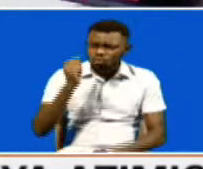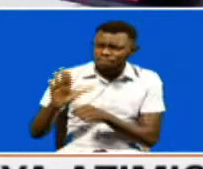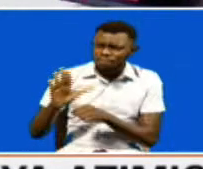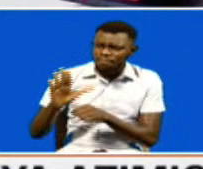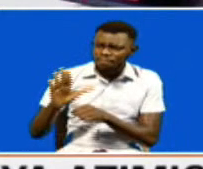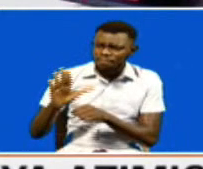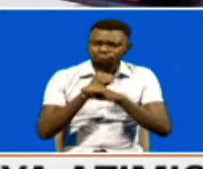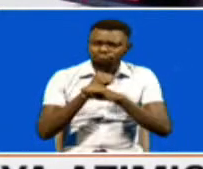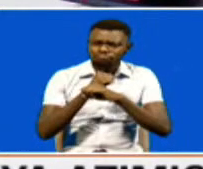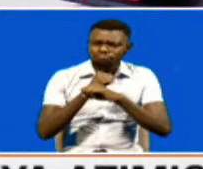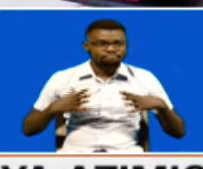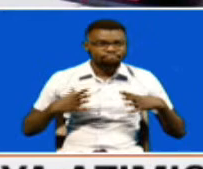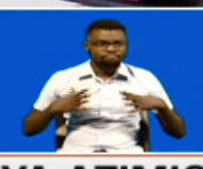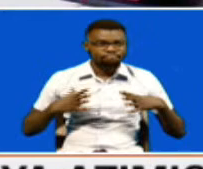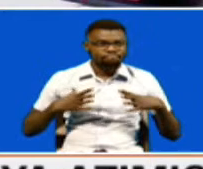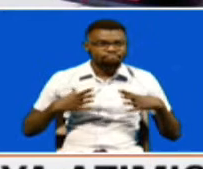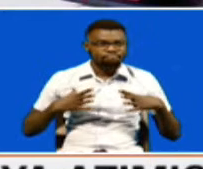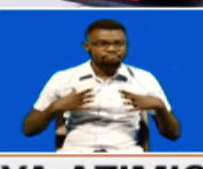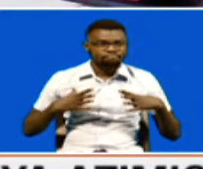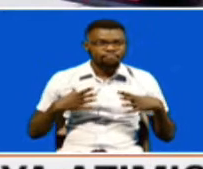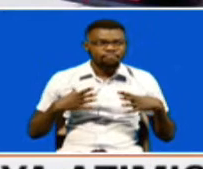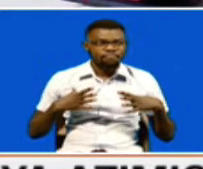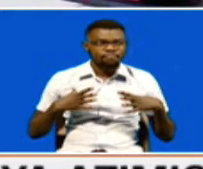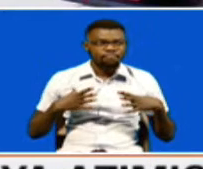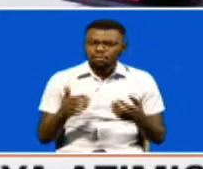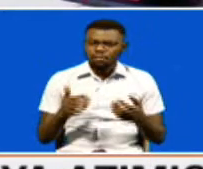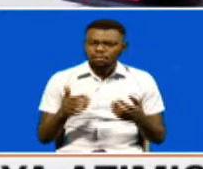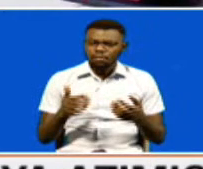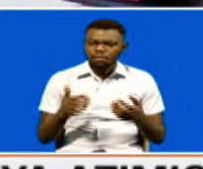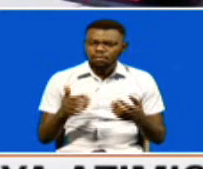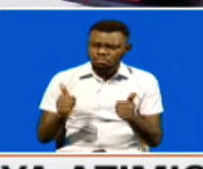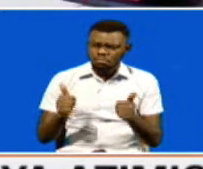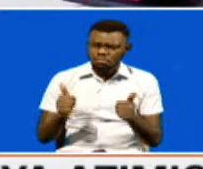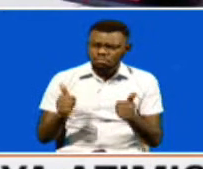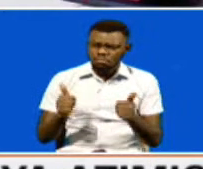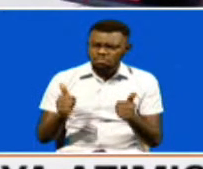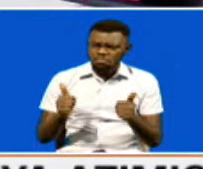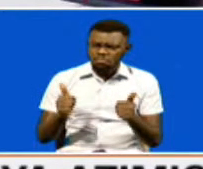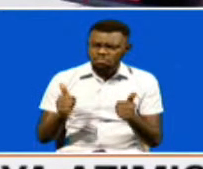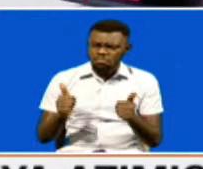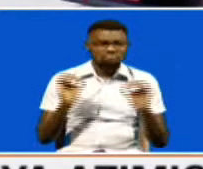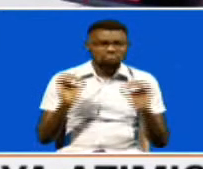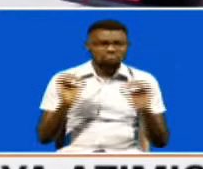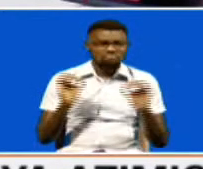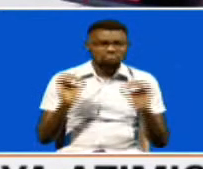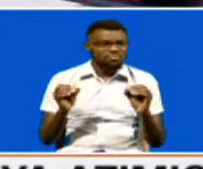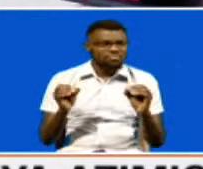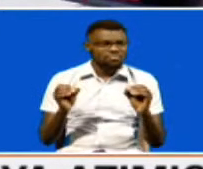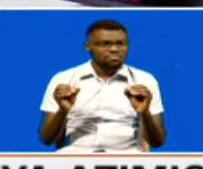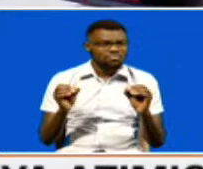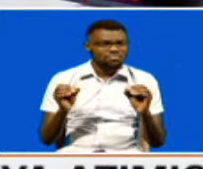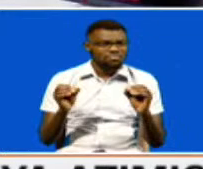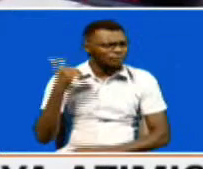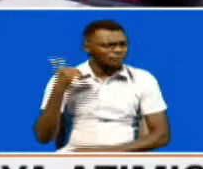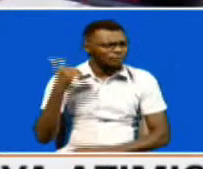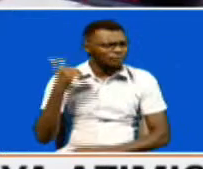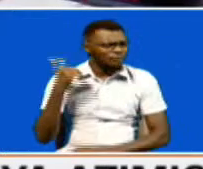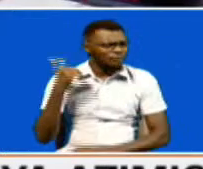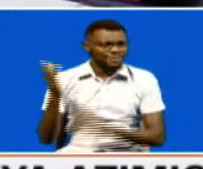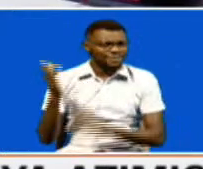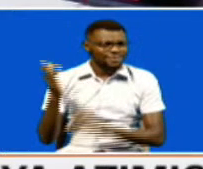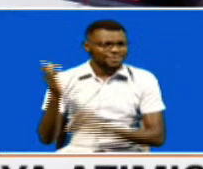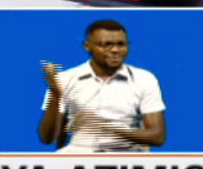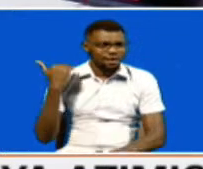wananchi, sio kupatia wao leseni. Wakati polisi walikuwa napeana leseni ilikwisha na katiba ya ile